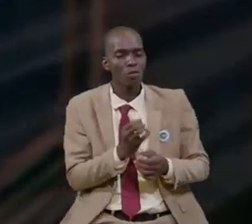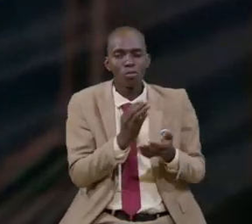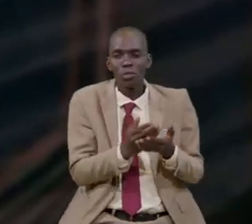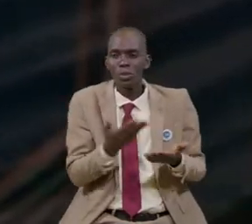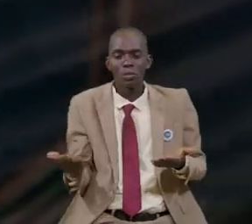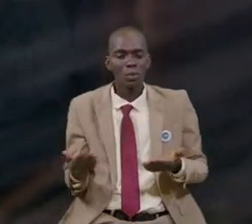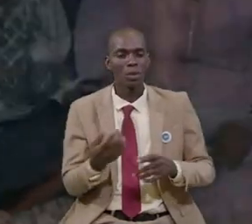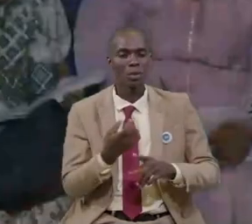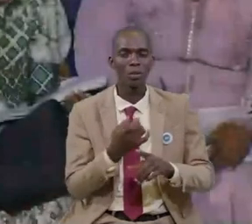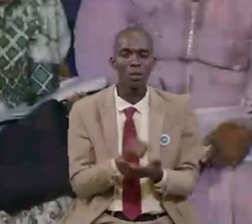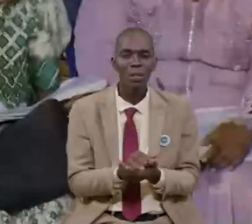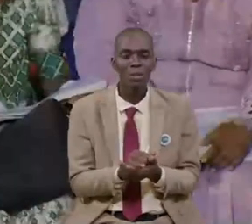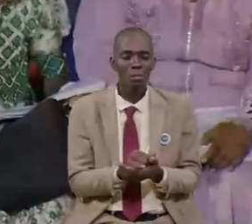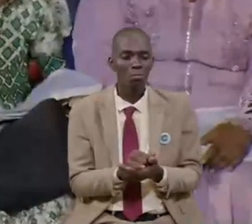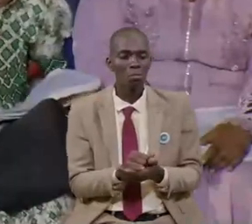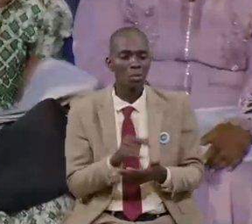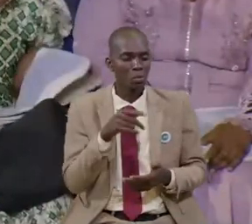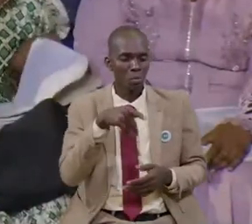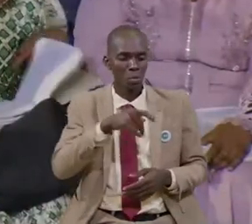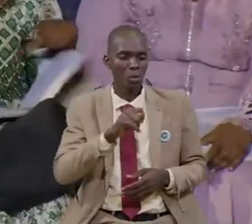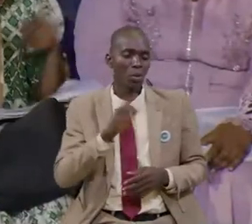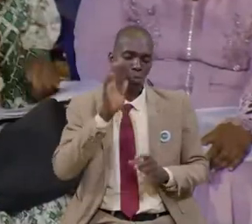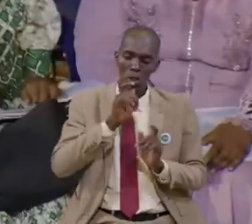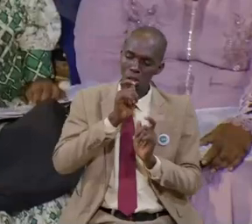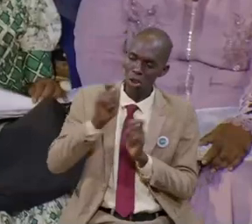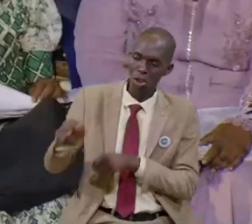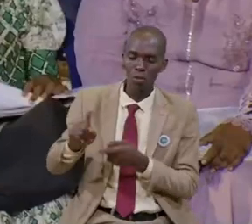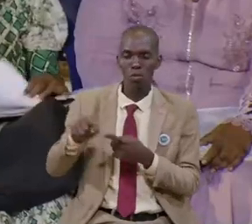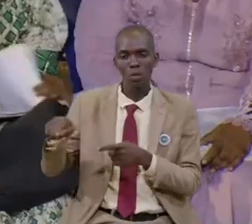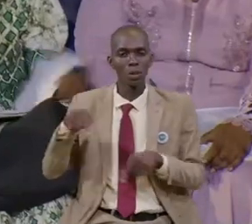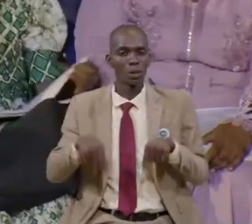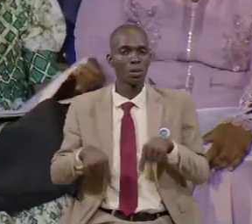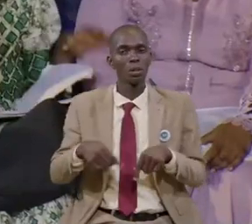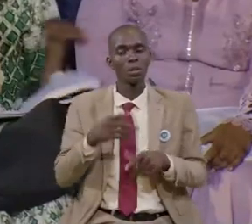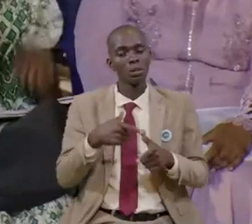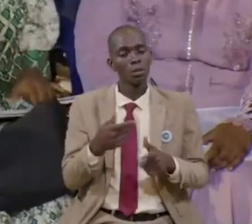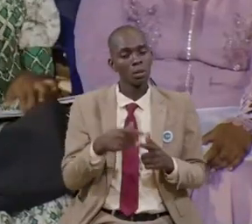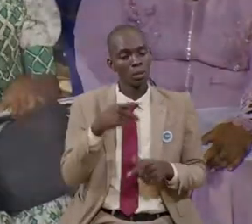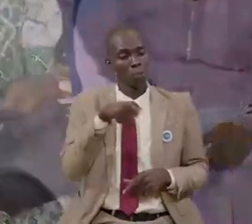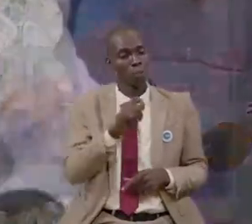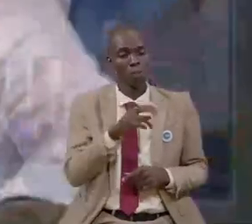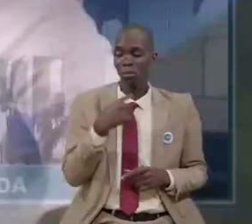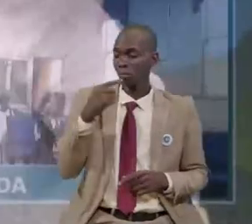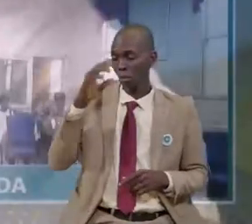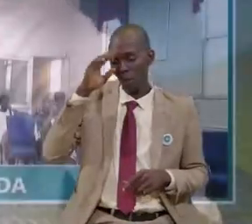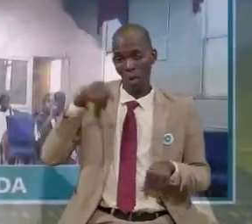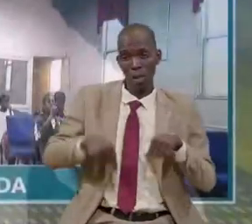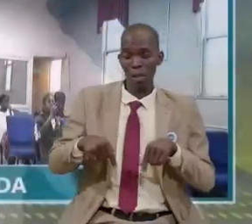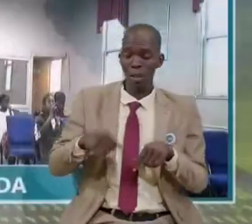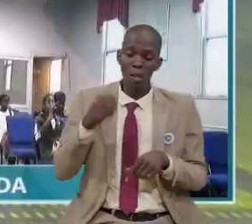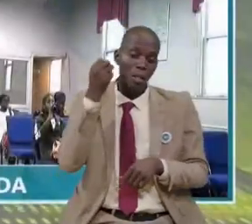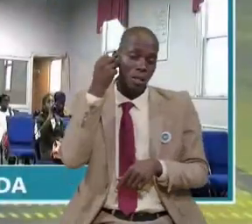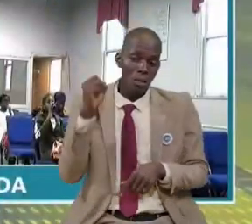qu'il puisse utiliser pour s'aider. Et Pierre lui a dit que je n'ai ni or ni